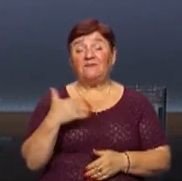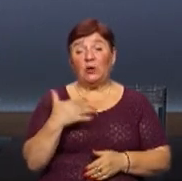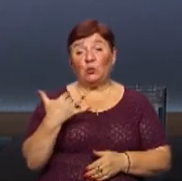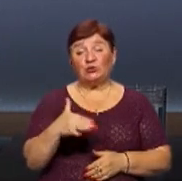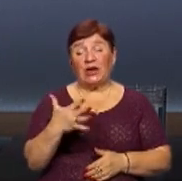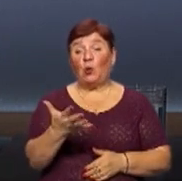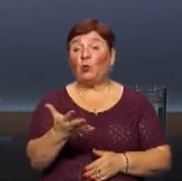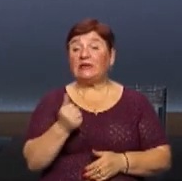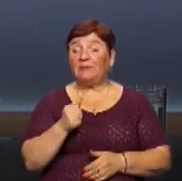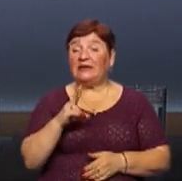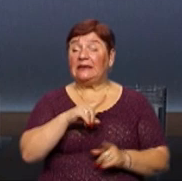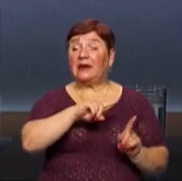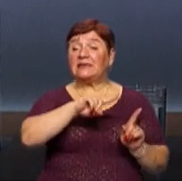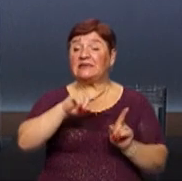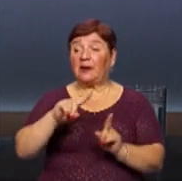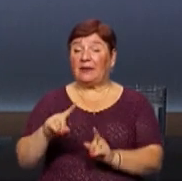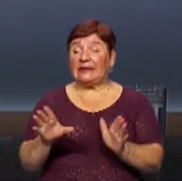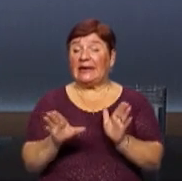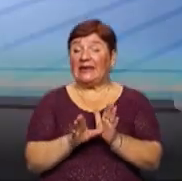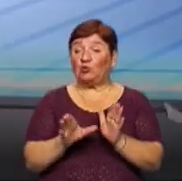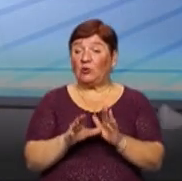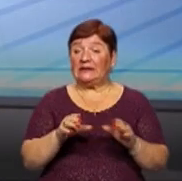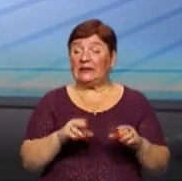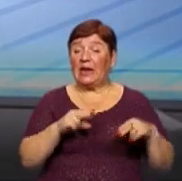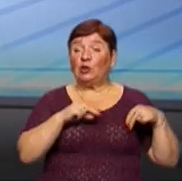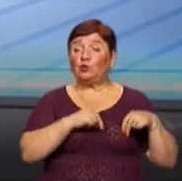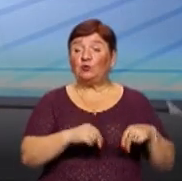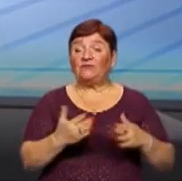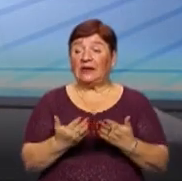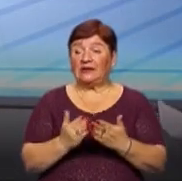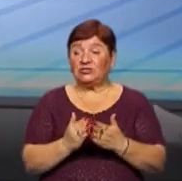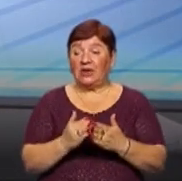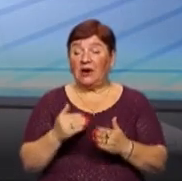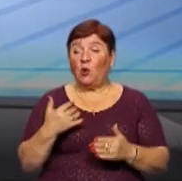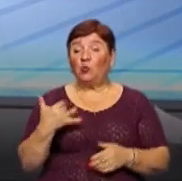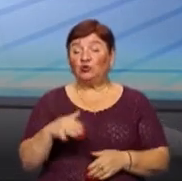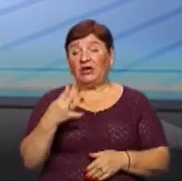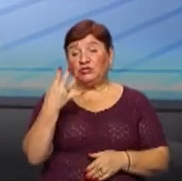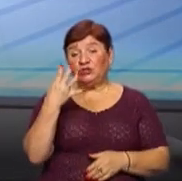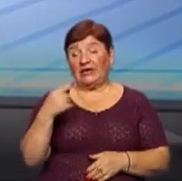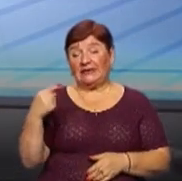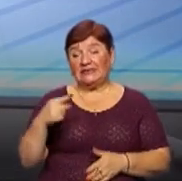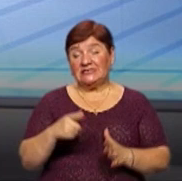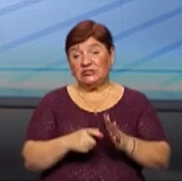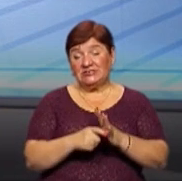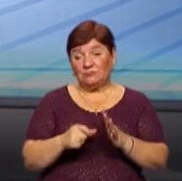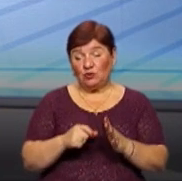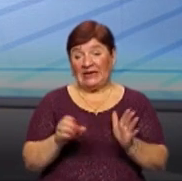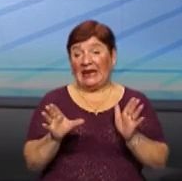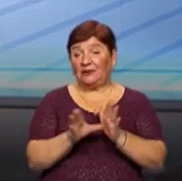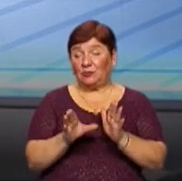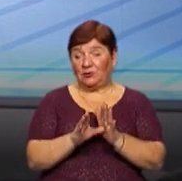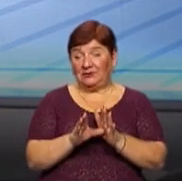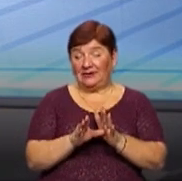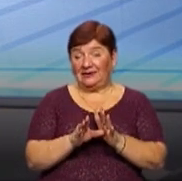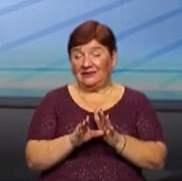сказали, отримали на Закарпатті? Чи скільки вже зроблено таких? Надійшло вже 4700. Угу. По